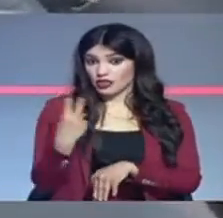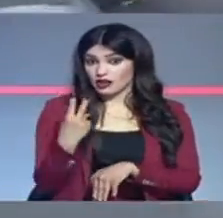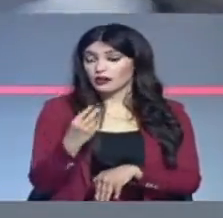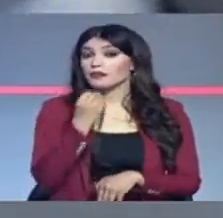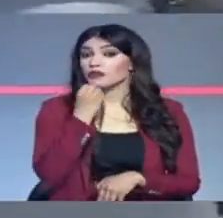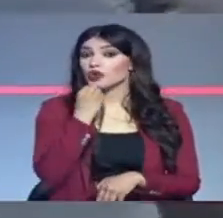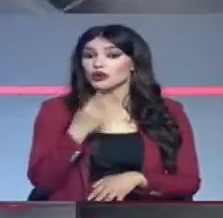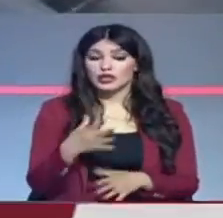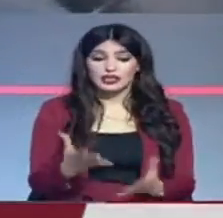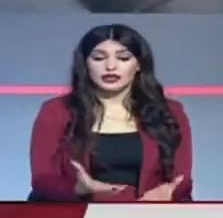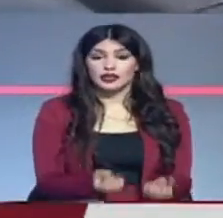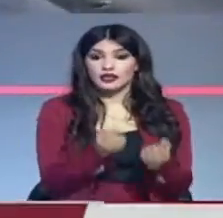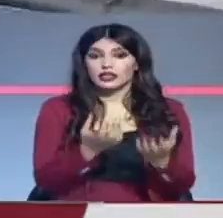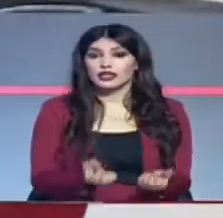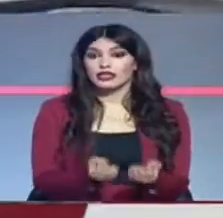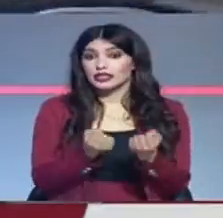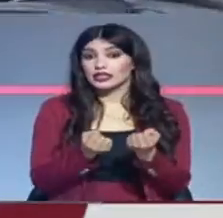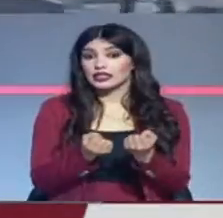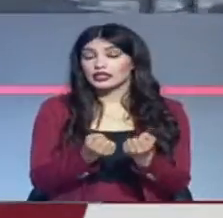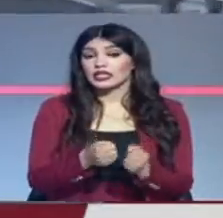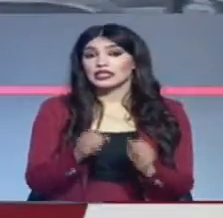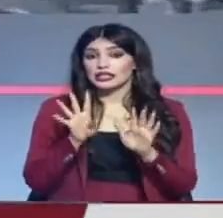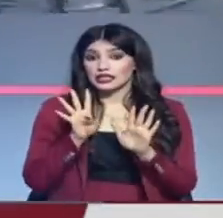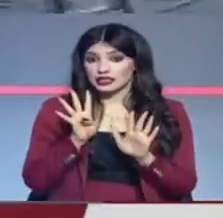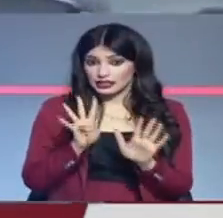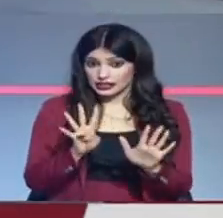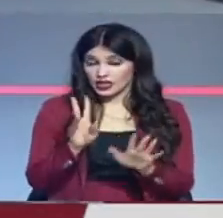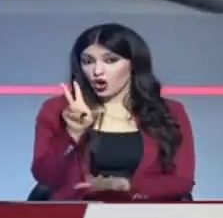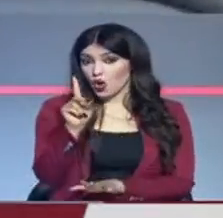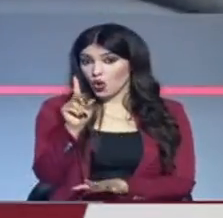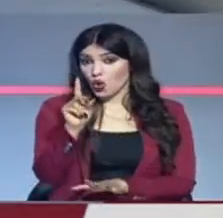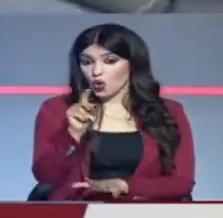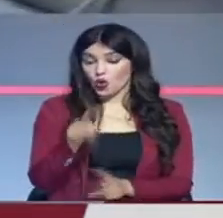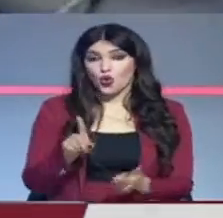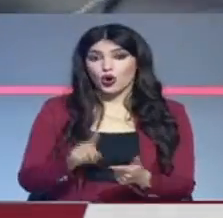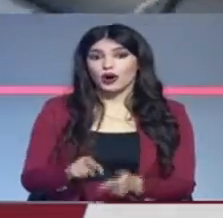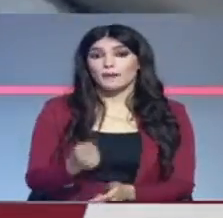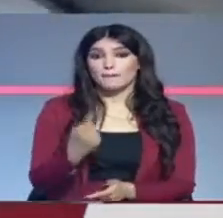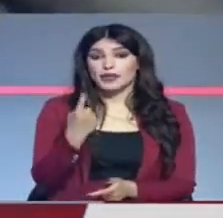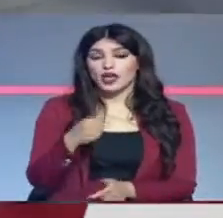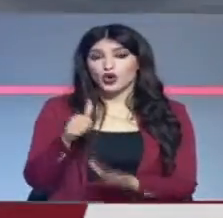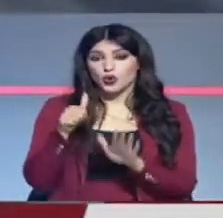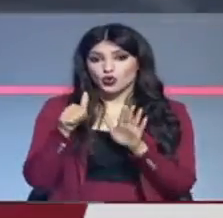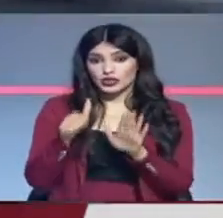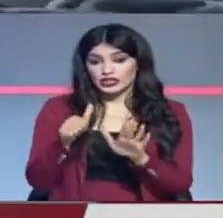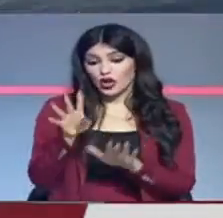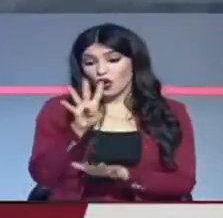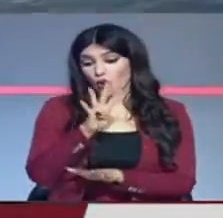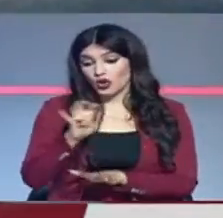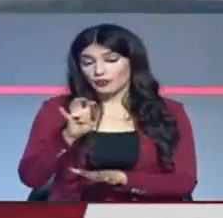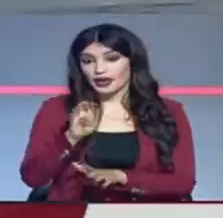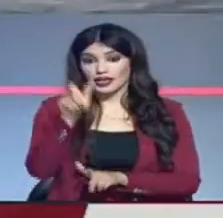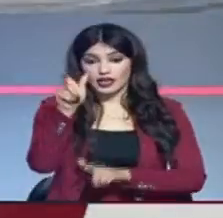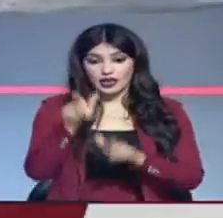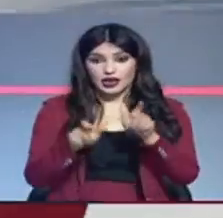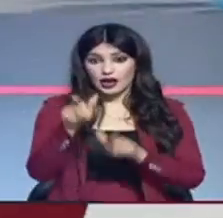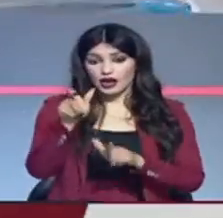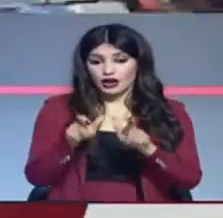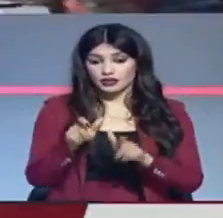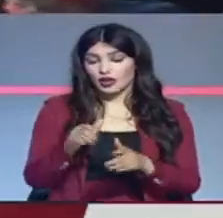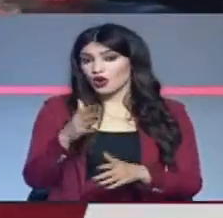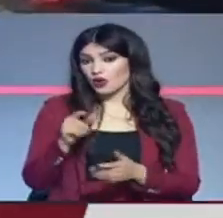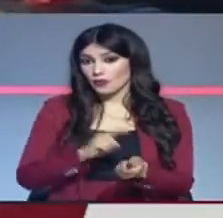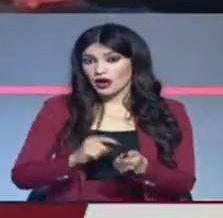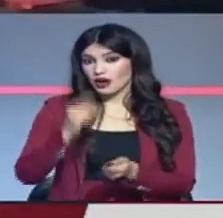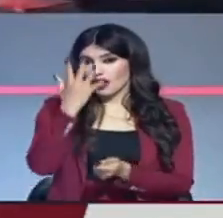انتشال تسع وثلاثين جثه وانقاد مائه وسته واربعين مهاجرين غير نظاميه من جنسيات افريقيه